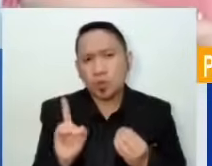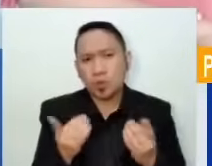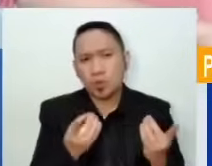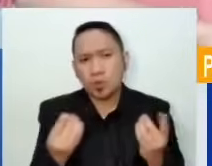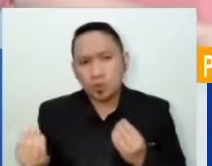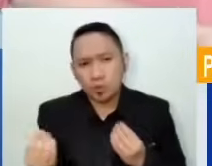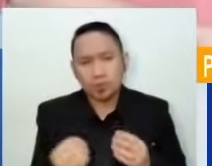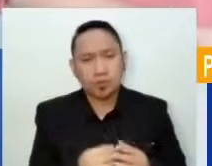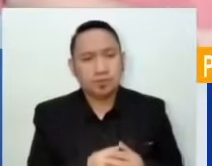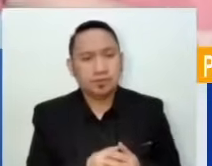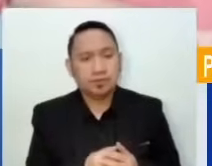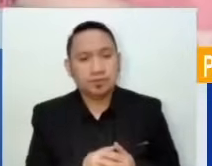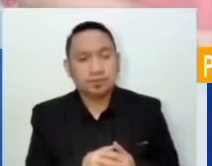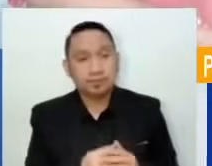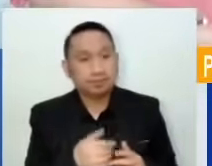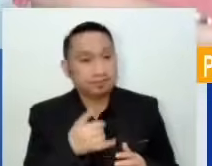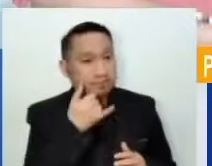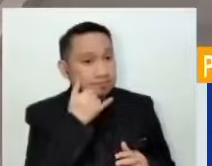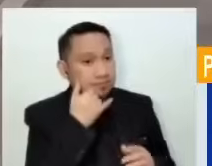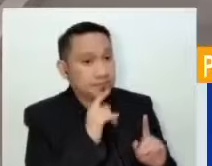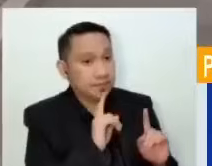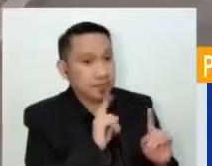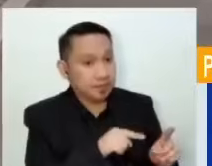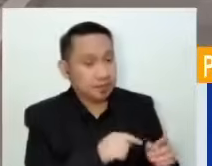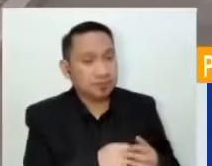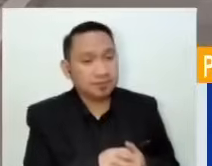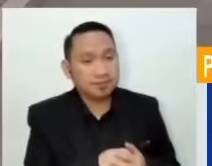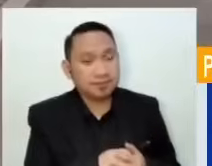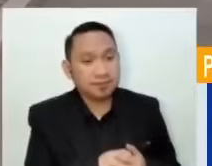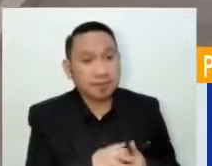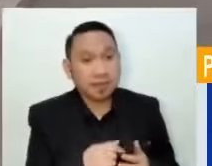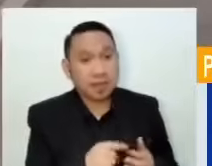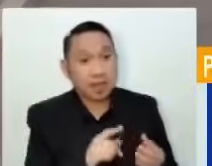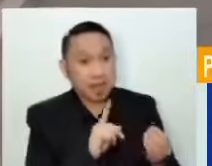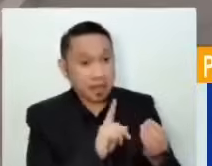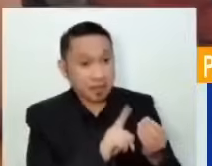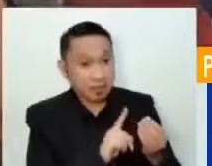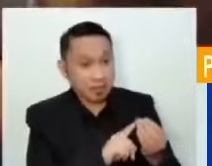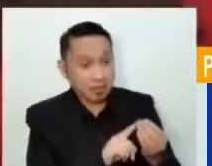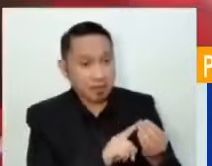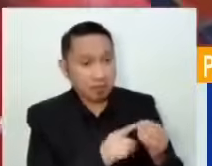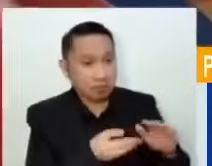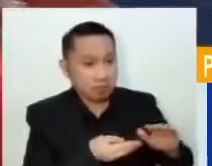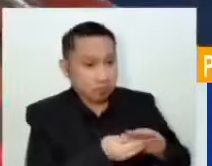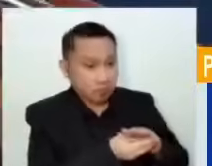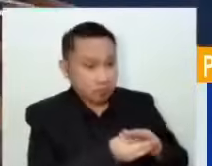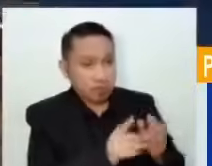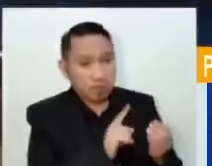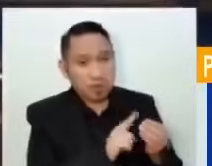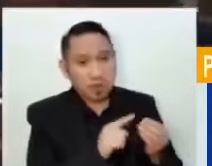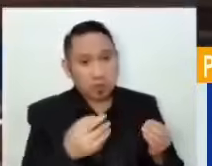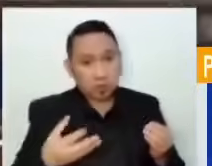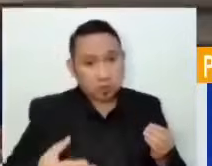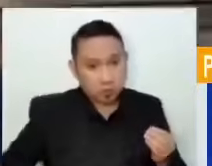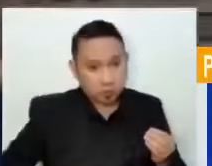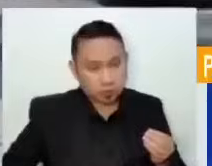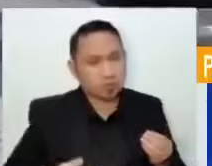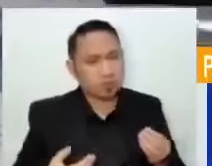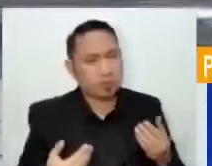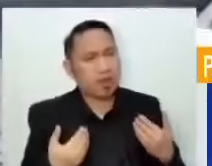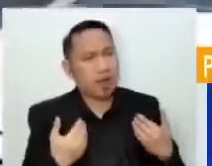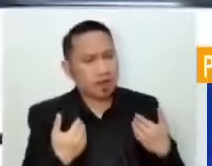yung corruption sa hanay ng pamahalaan, yan naman po ay na-address niya ng ating Pangulo.